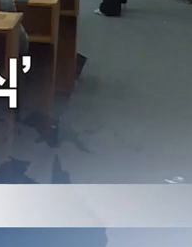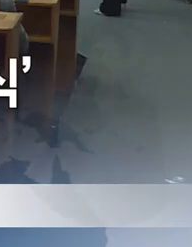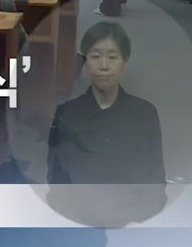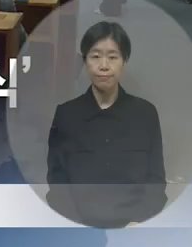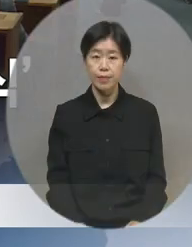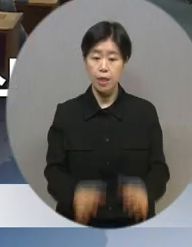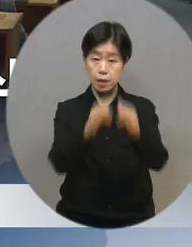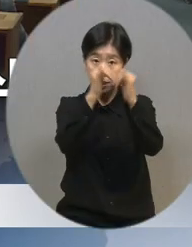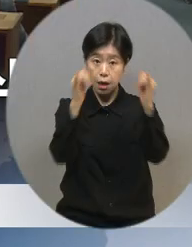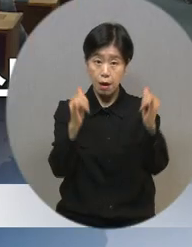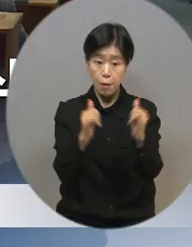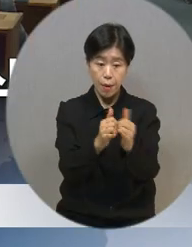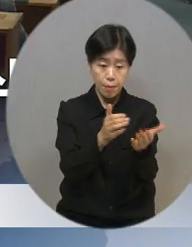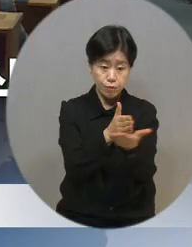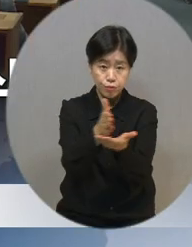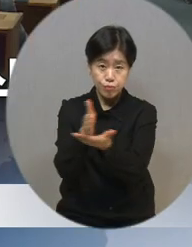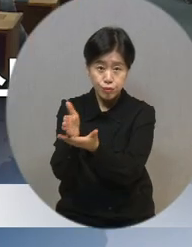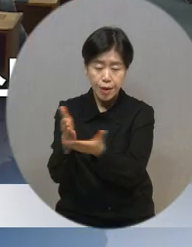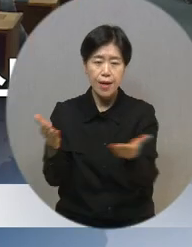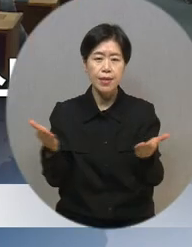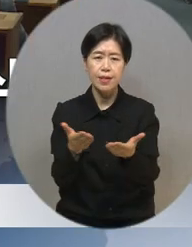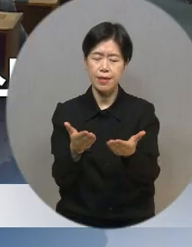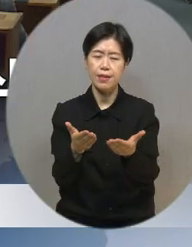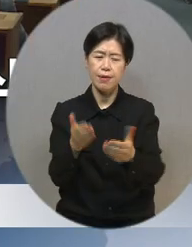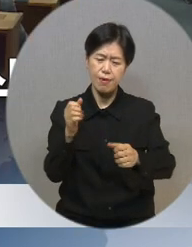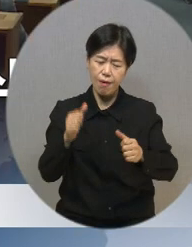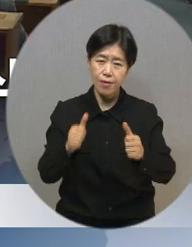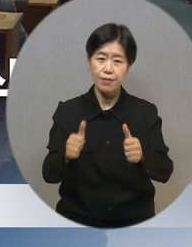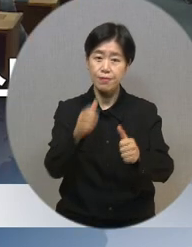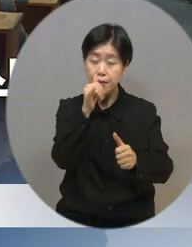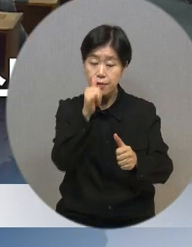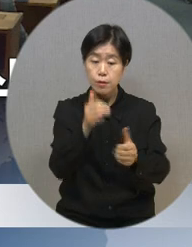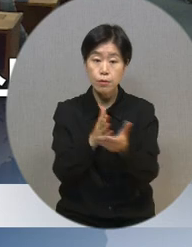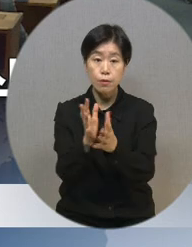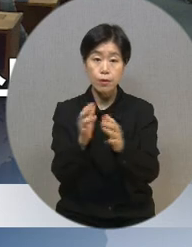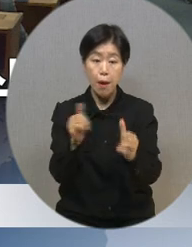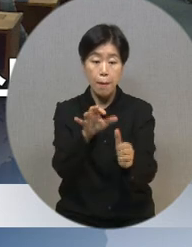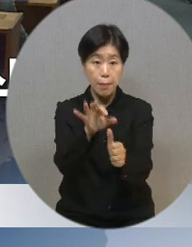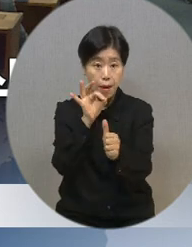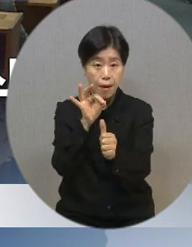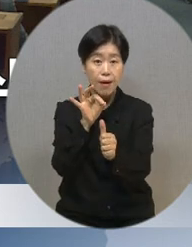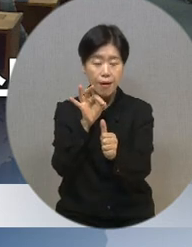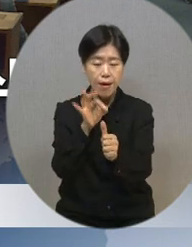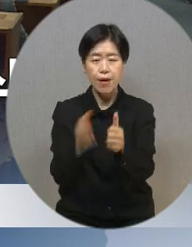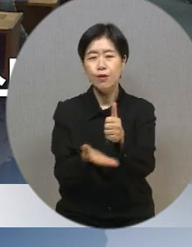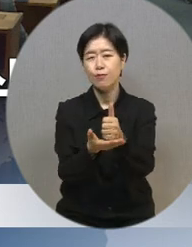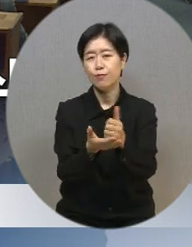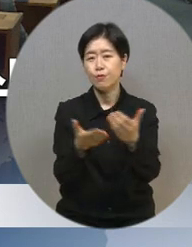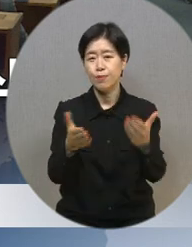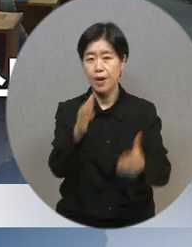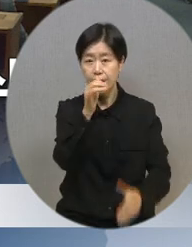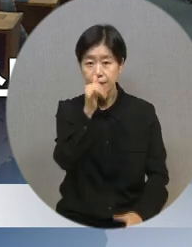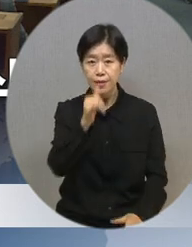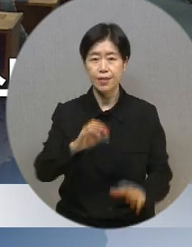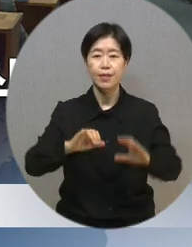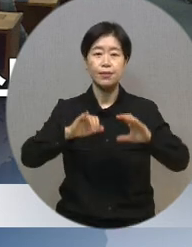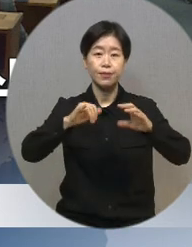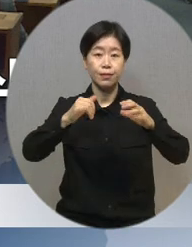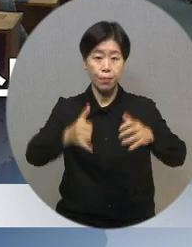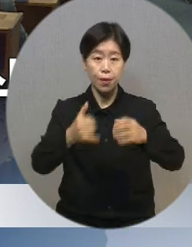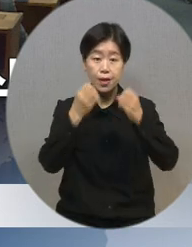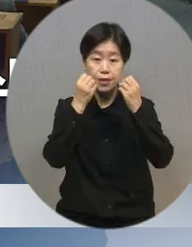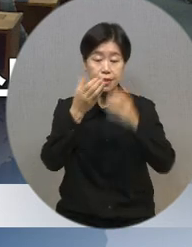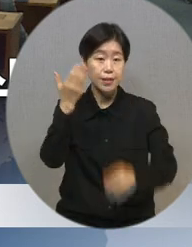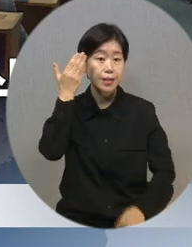우리 사회 각 분야에서 활동하는 전문가를 발굴해 공로를 인정하고 격려하는 글로벌 신지식인 인증식이 지난